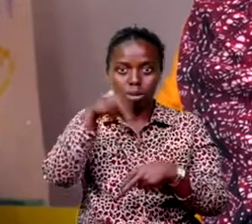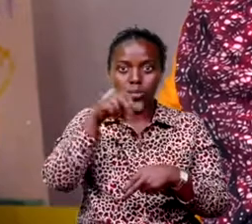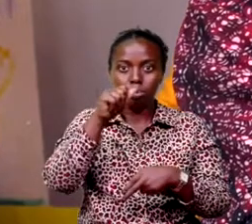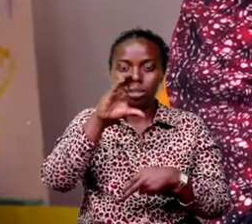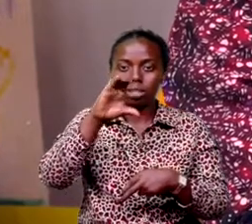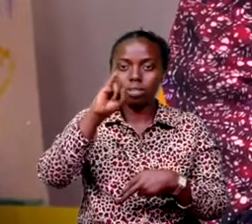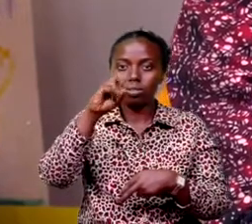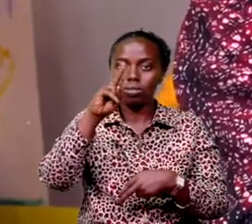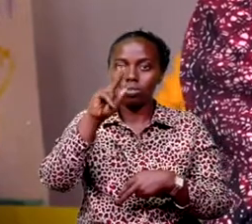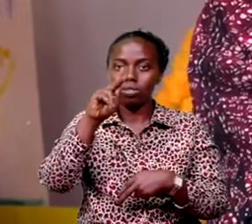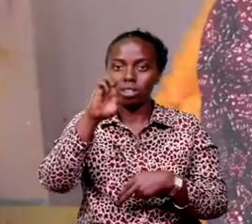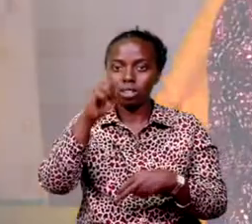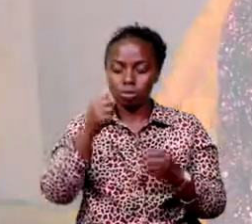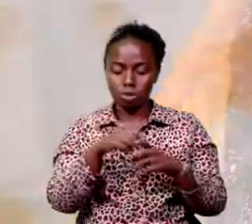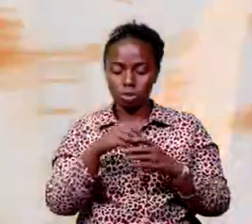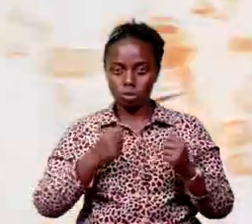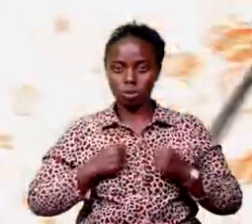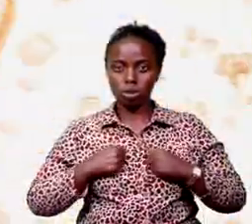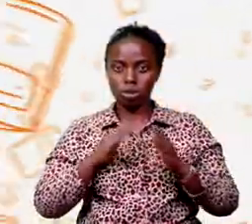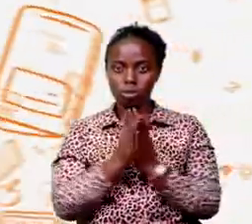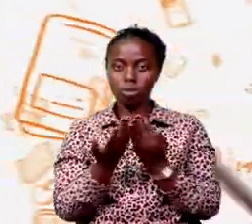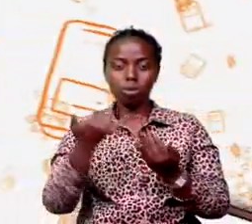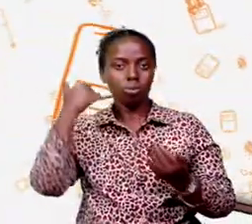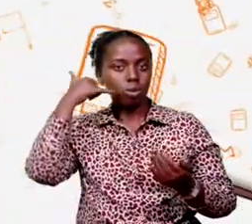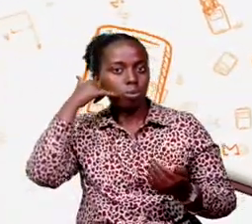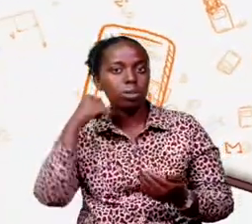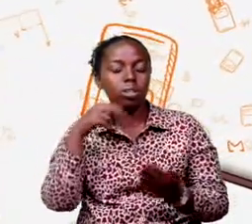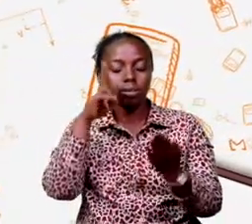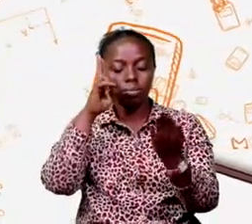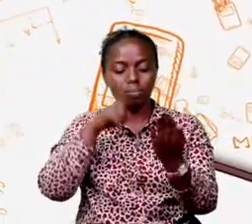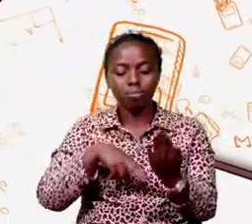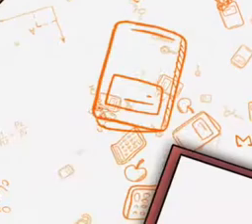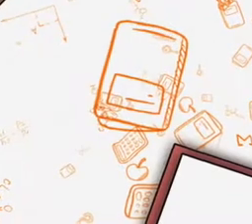Pacifique Mahirwe wo muri Rwanda Bookmobile.